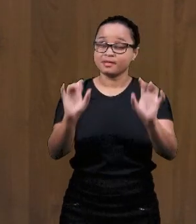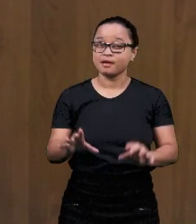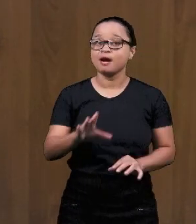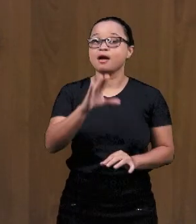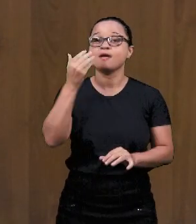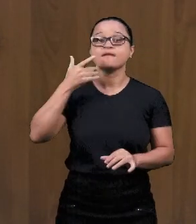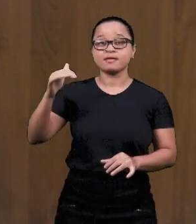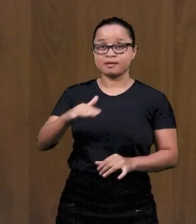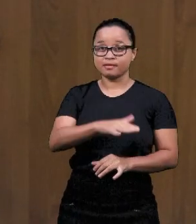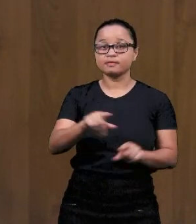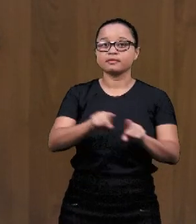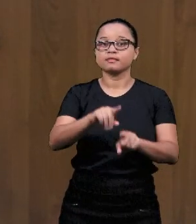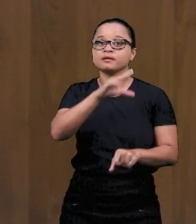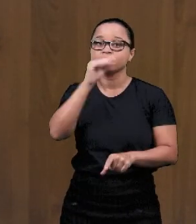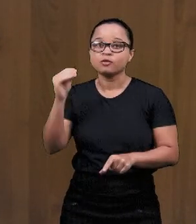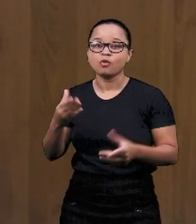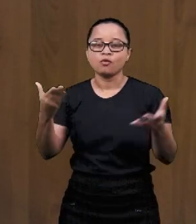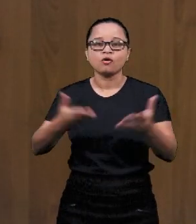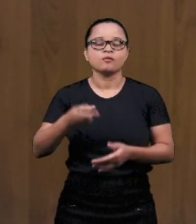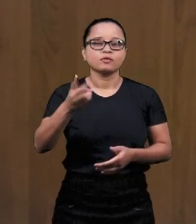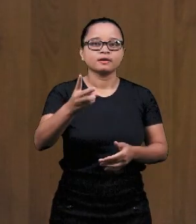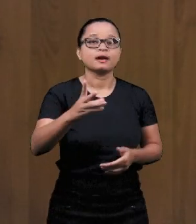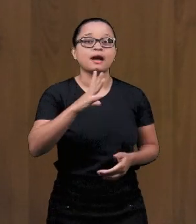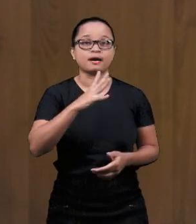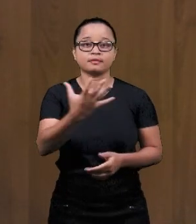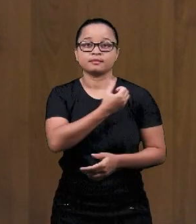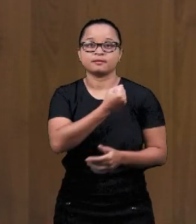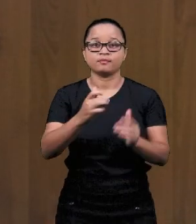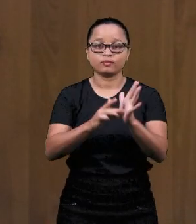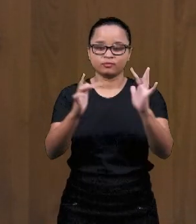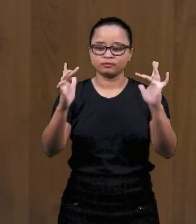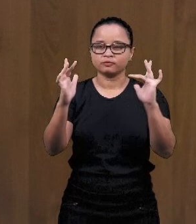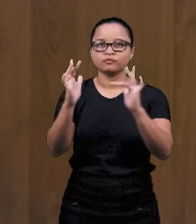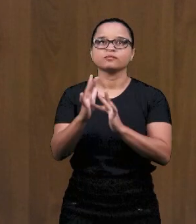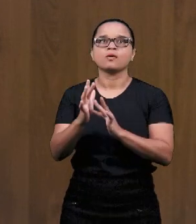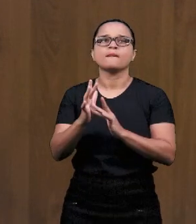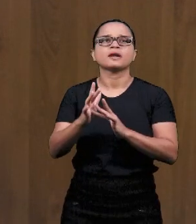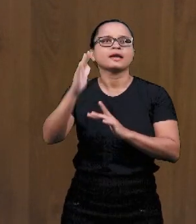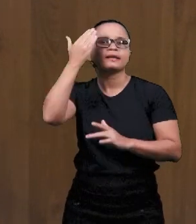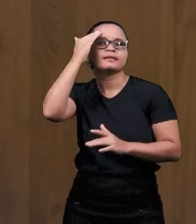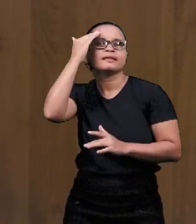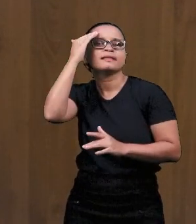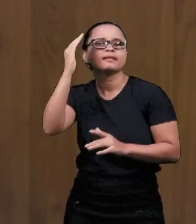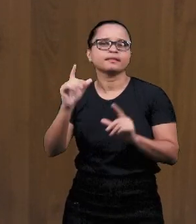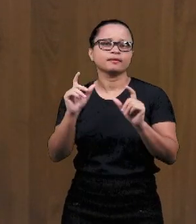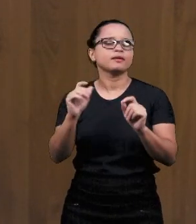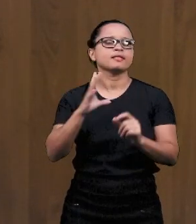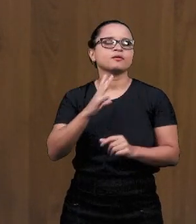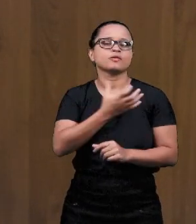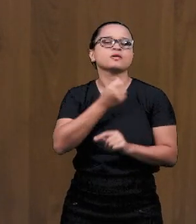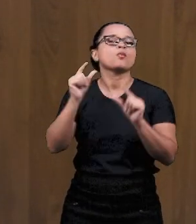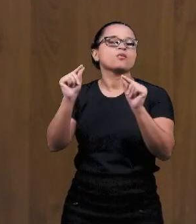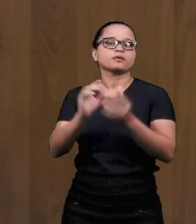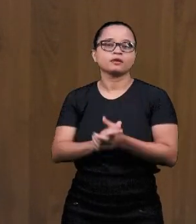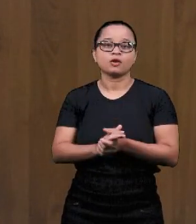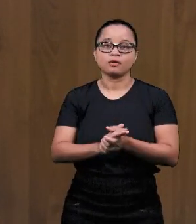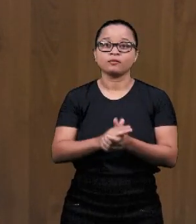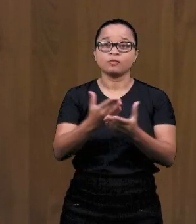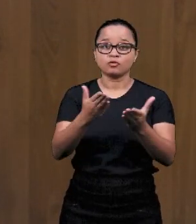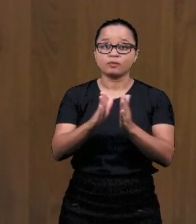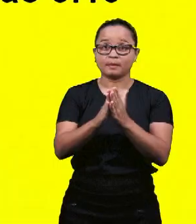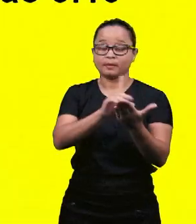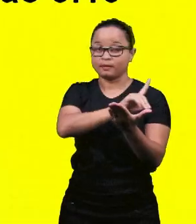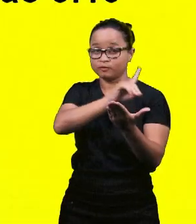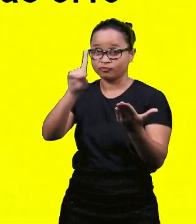sur le salut en Jésus pour comprendre un peu mieux qu'est-ce que c'est le salut. J'invite à tous pour lire ensemble la parole de Dieu,